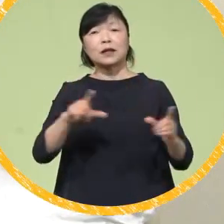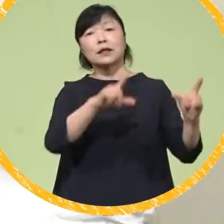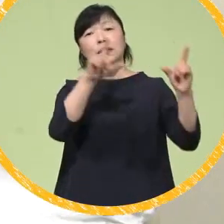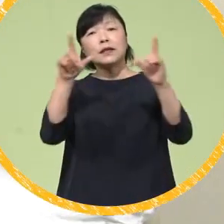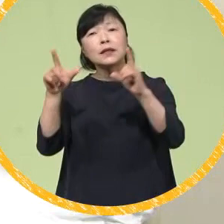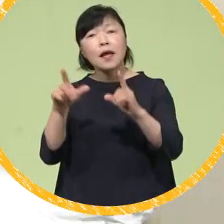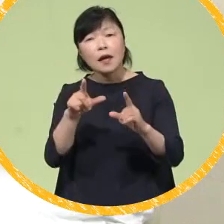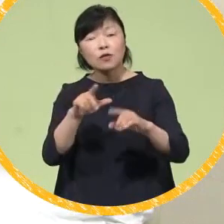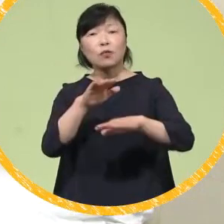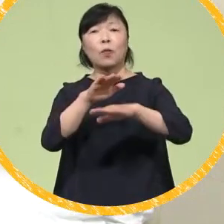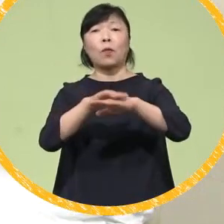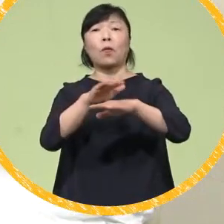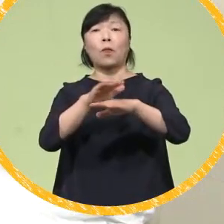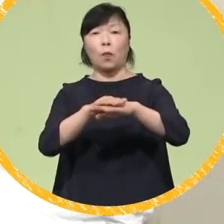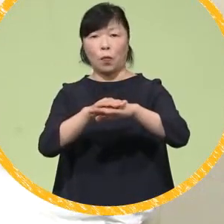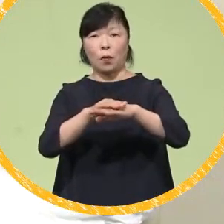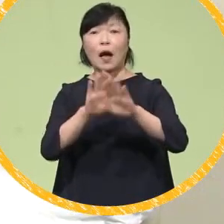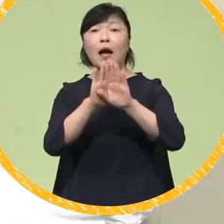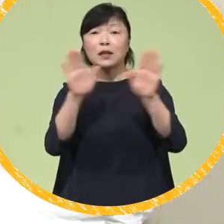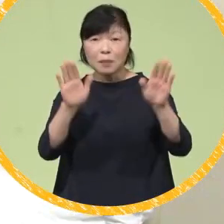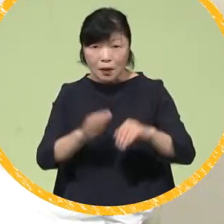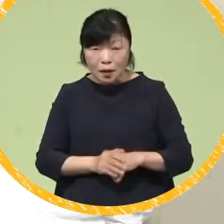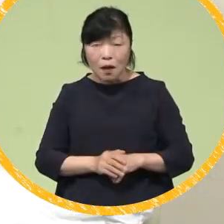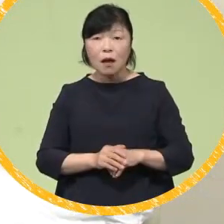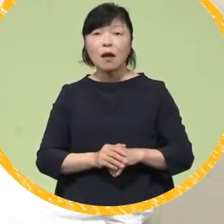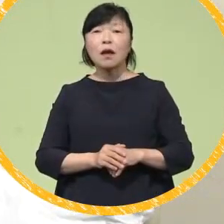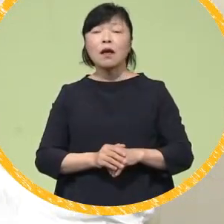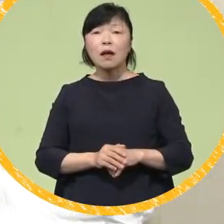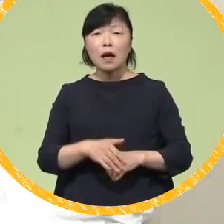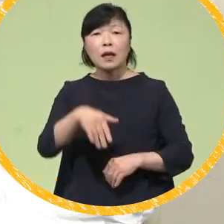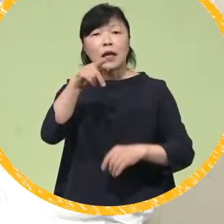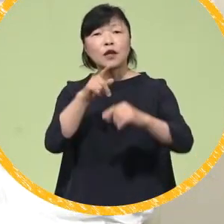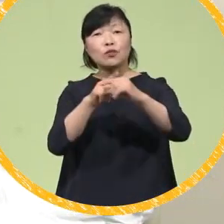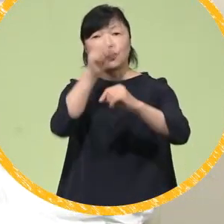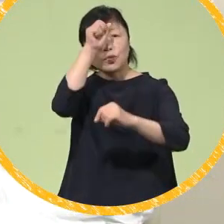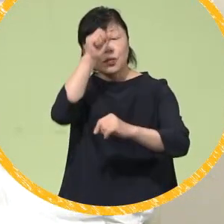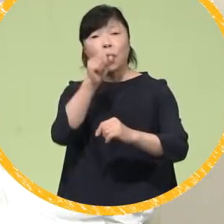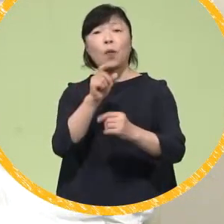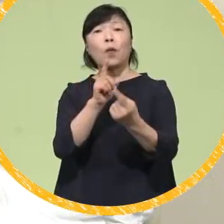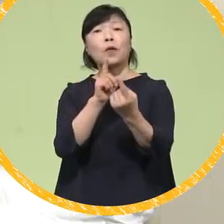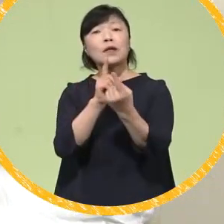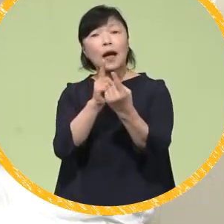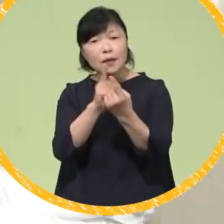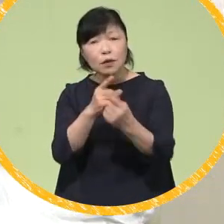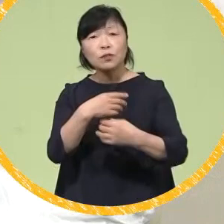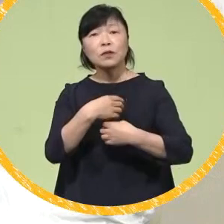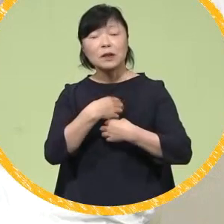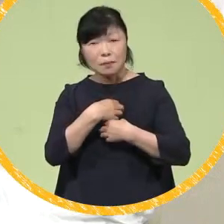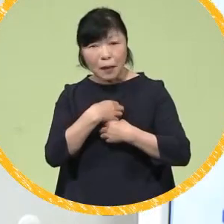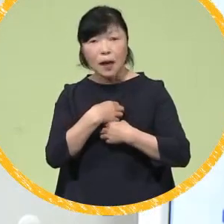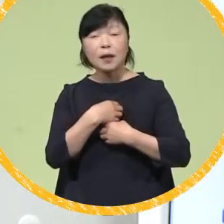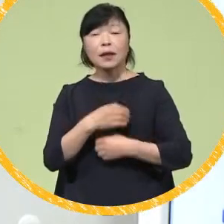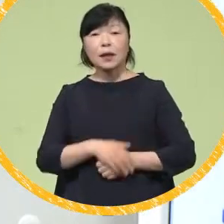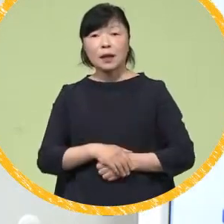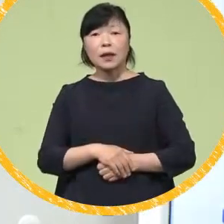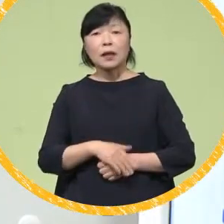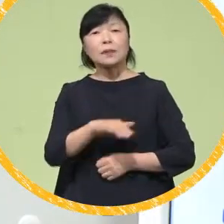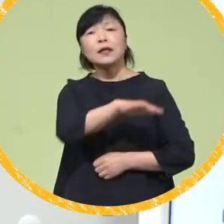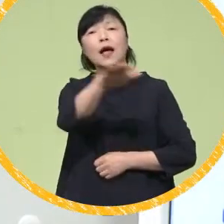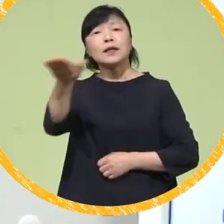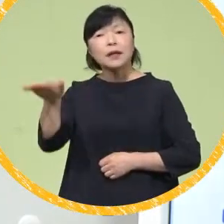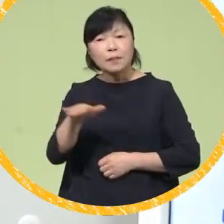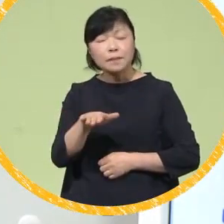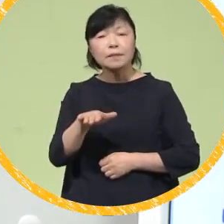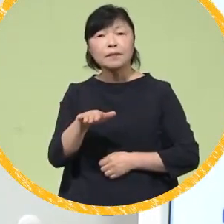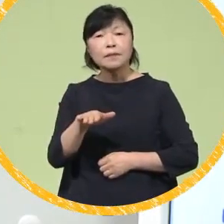新生活の様式になってきてて、その中で熱中症が今心配されてるんですけども、 どうしても皆さん